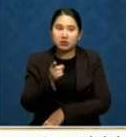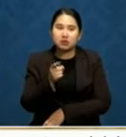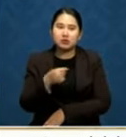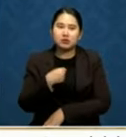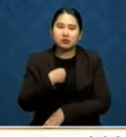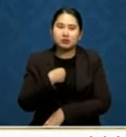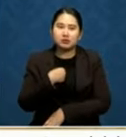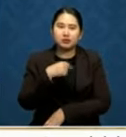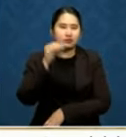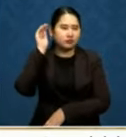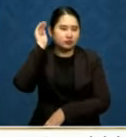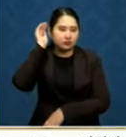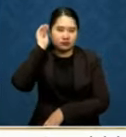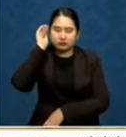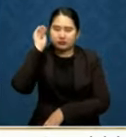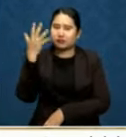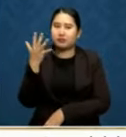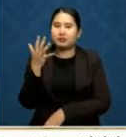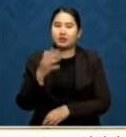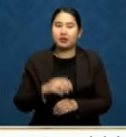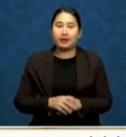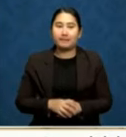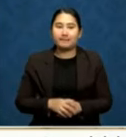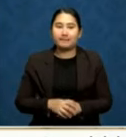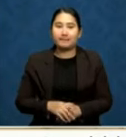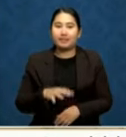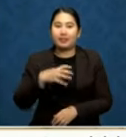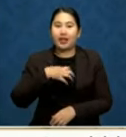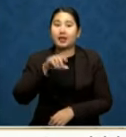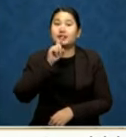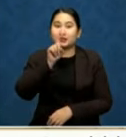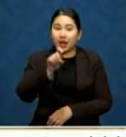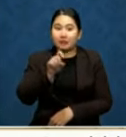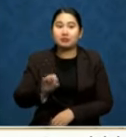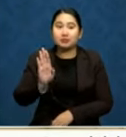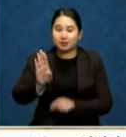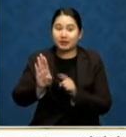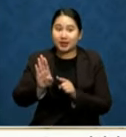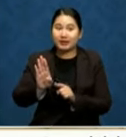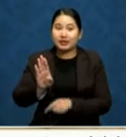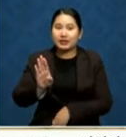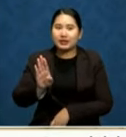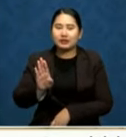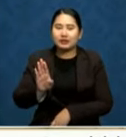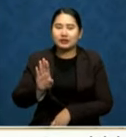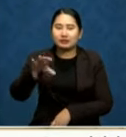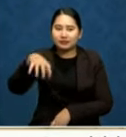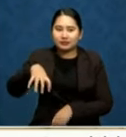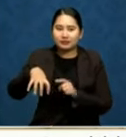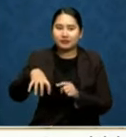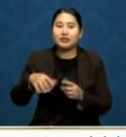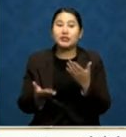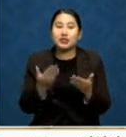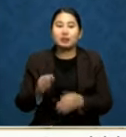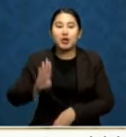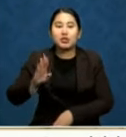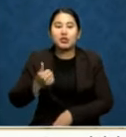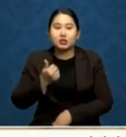ผมไม่เชื่อว่ายุคนี้จะเป็นอย่างนั้นจึงอยากถามว่าเอกชนรายนี้หรือรายอื่นๆที่ผลิตยุทโธป